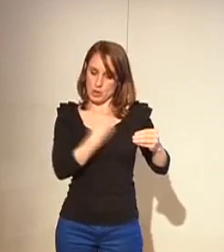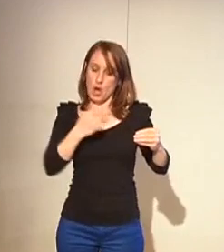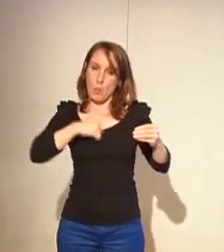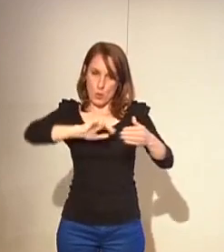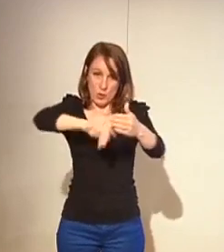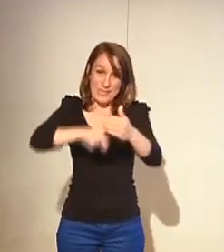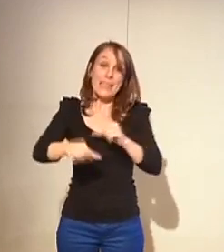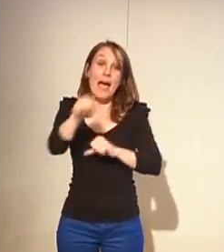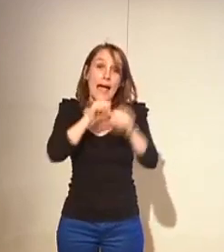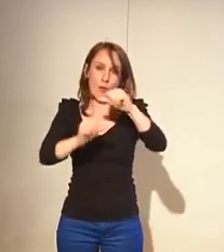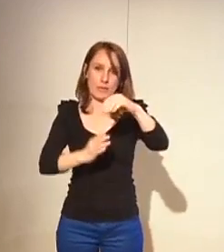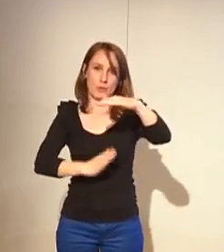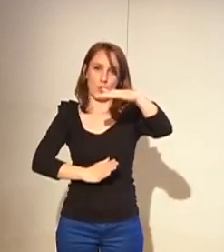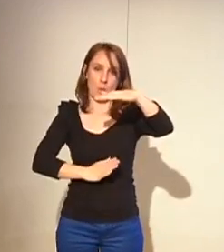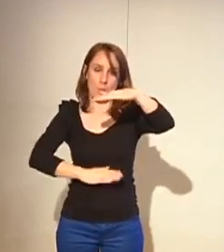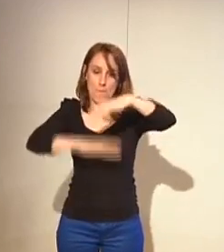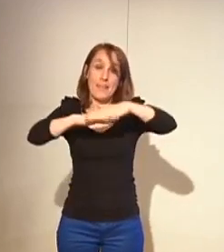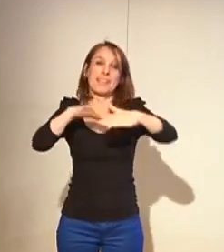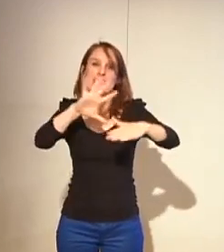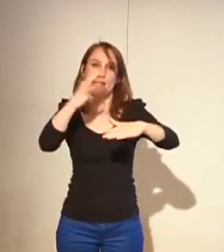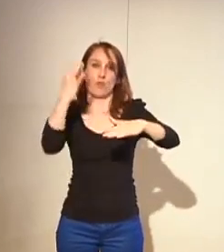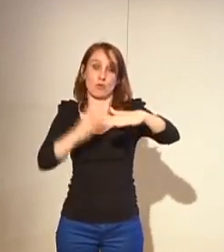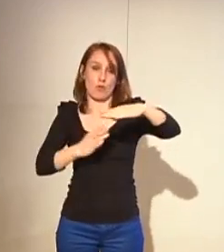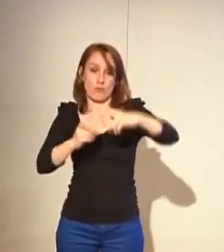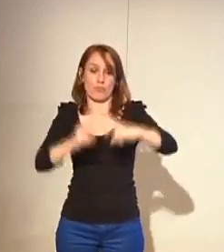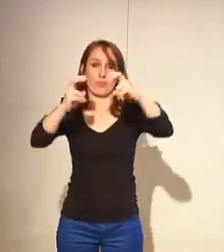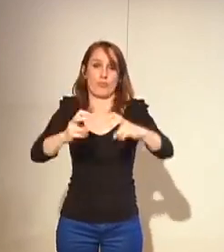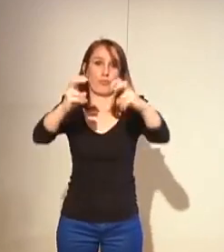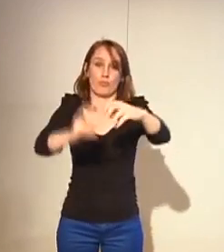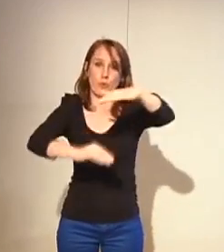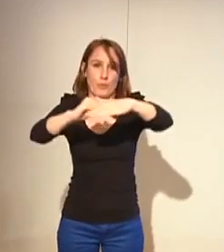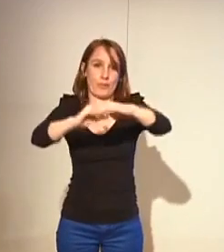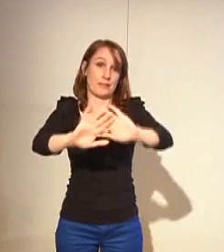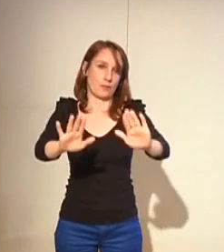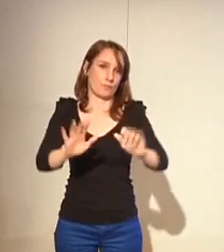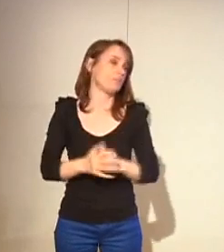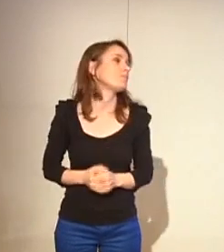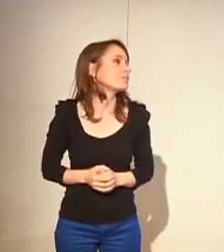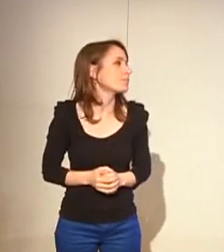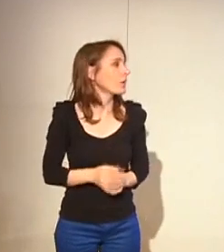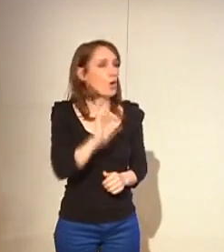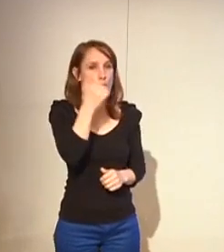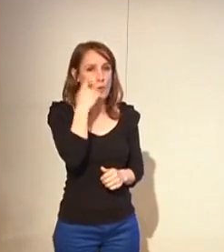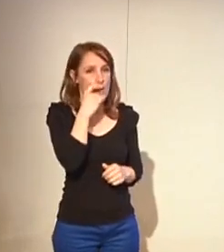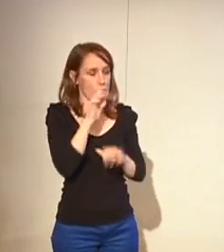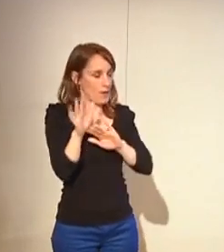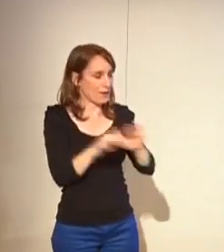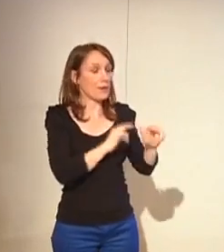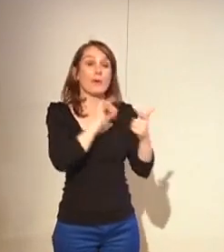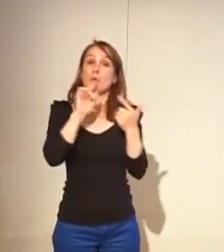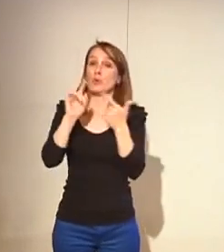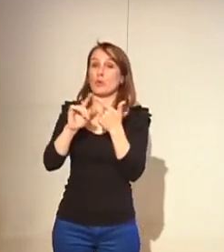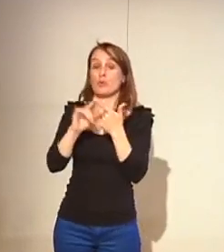% euh comme c'était dans la rédaction antérieure première remarque deème